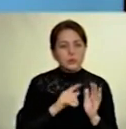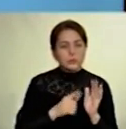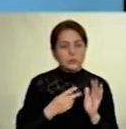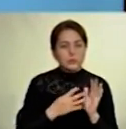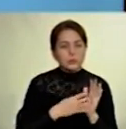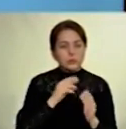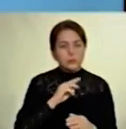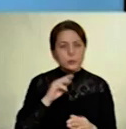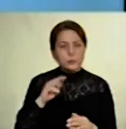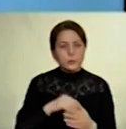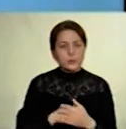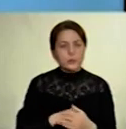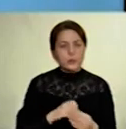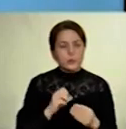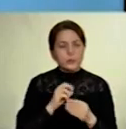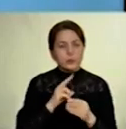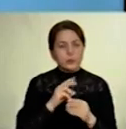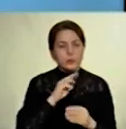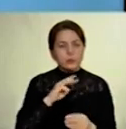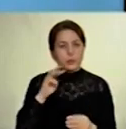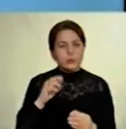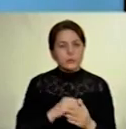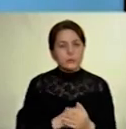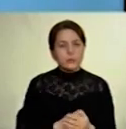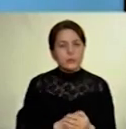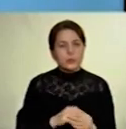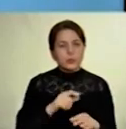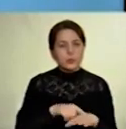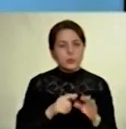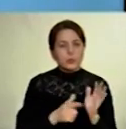7.9 mm, 12 mm,